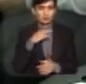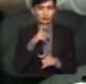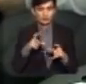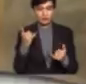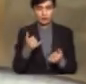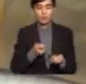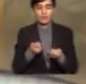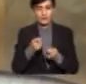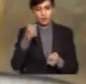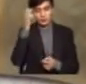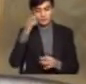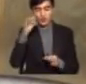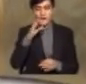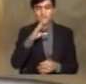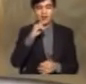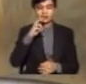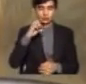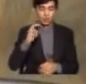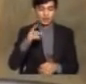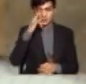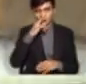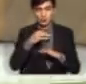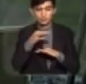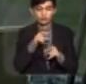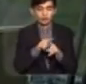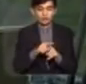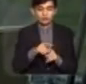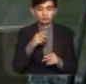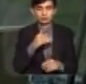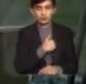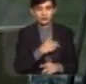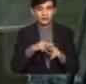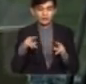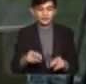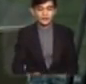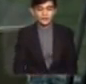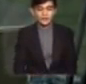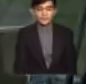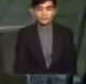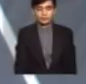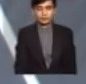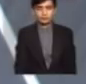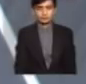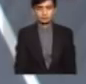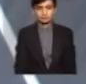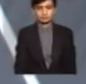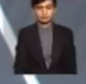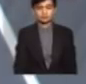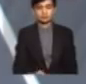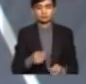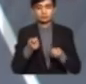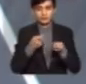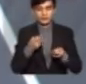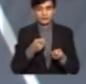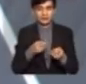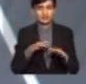управлении образования восточно-казахстанской области мадина исинбаева влад шишка информбюро алматы а правительство